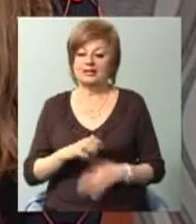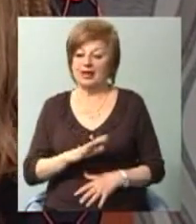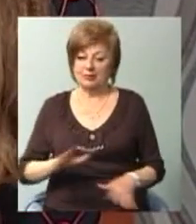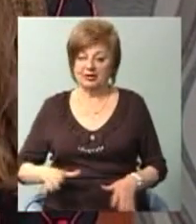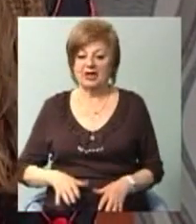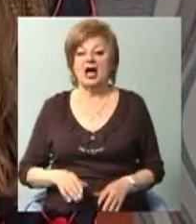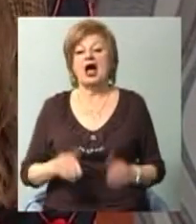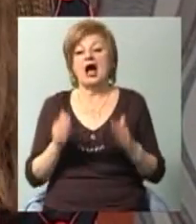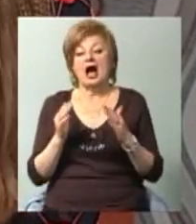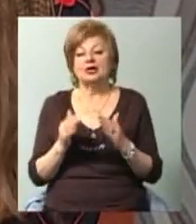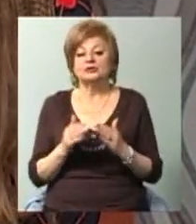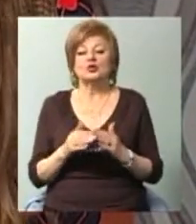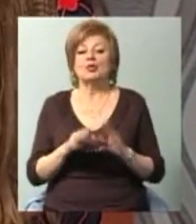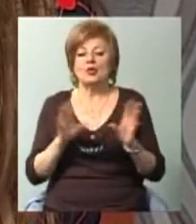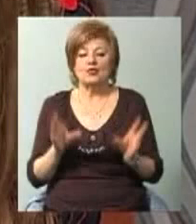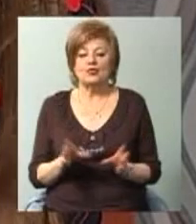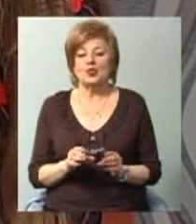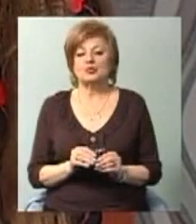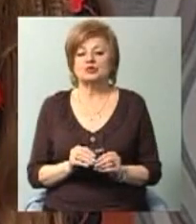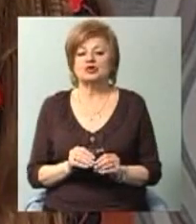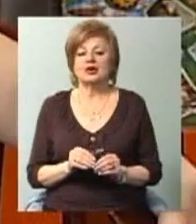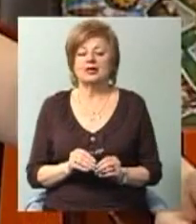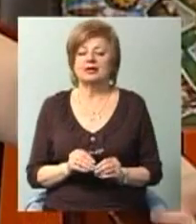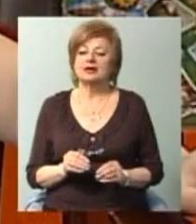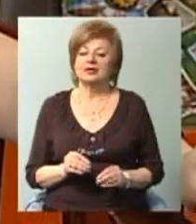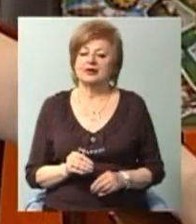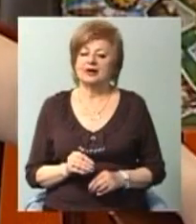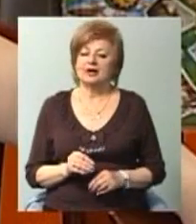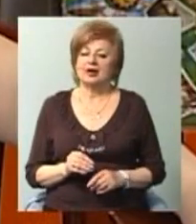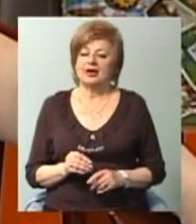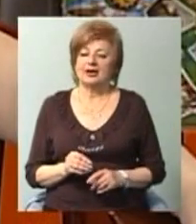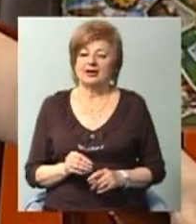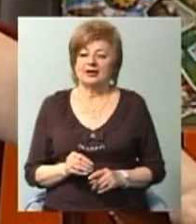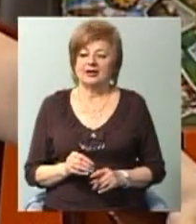ще тобі відомо про котів? Які це взагалі створіння, коти? Це